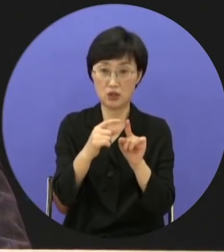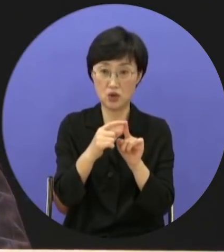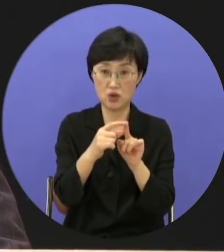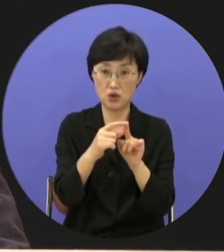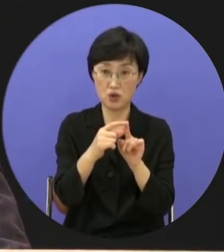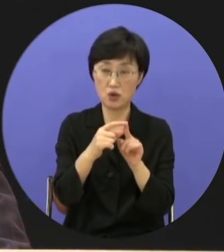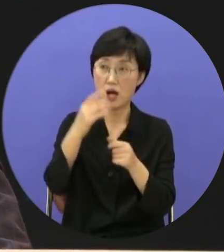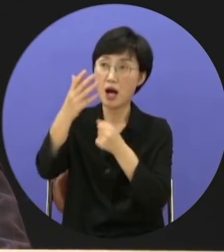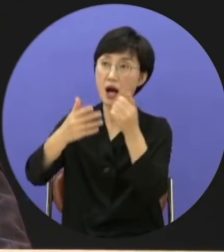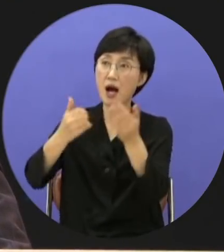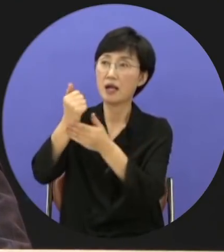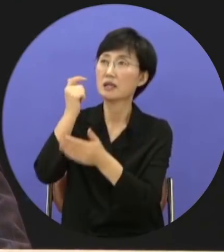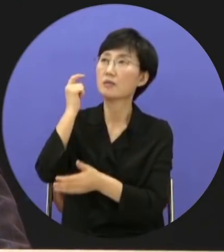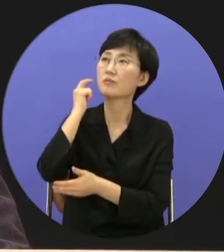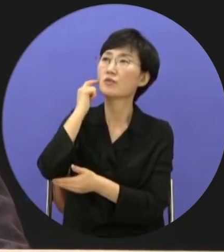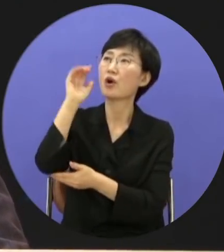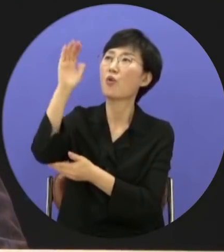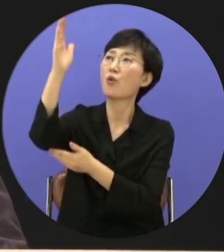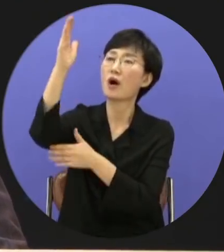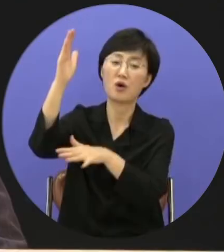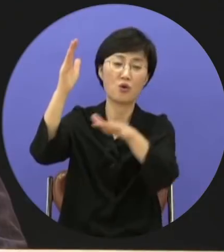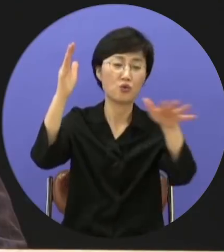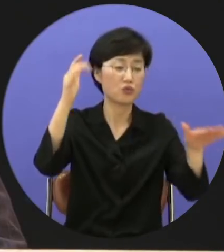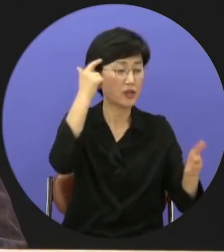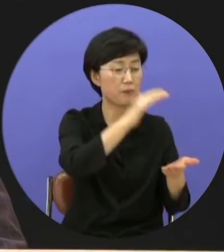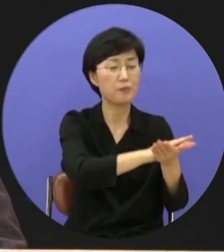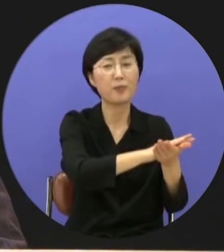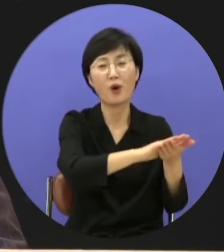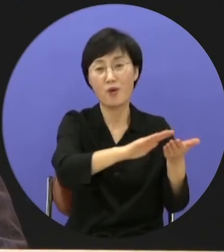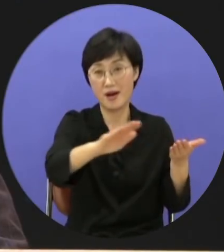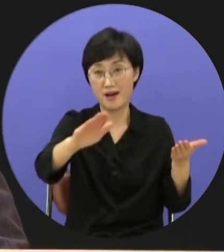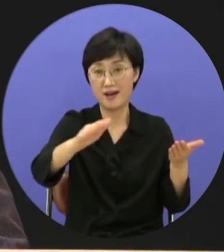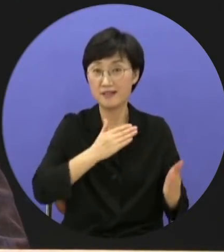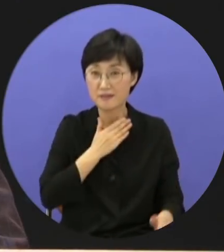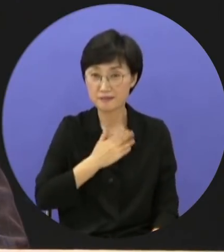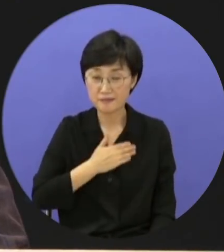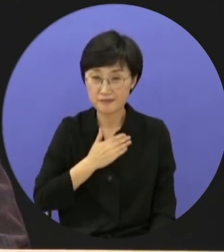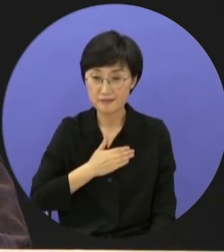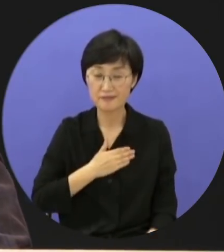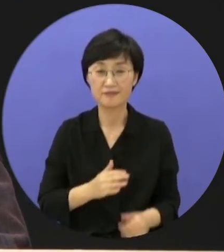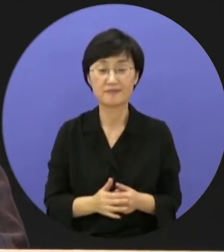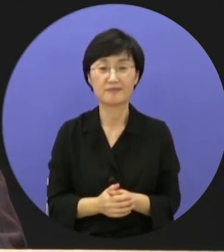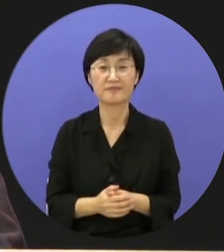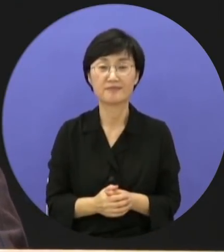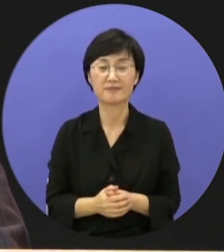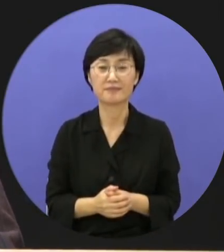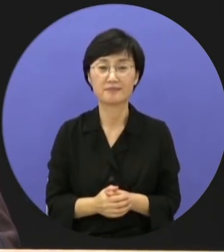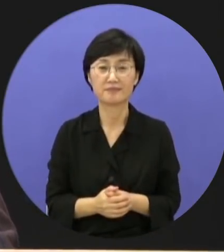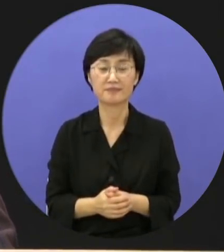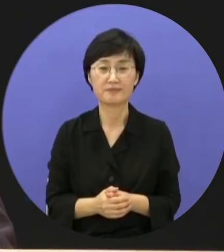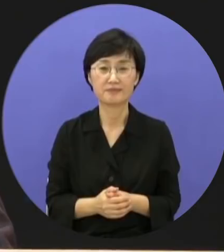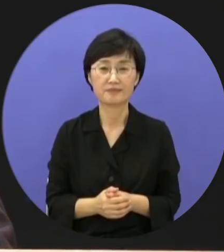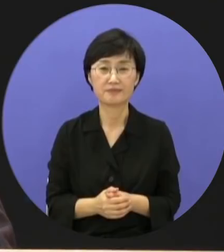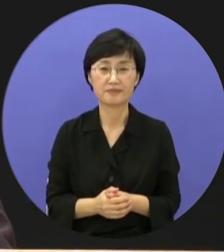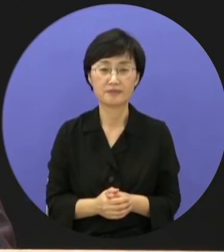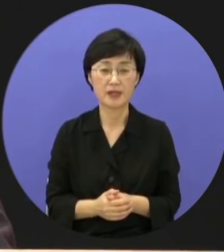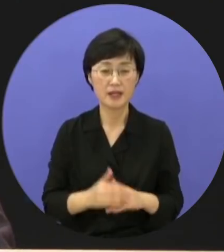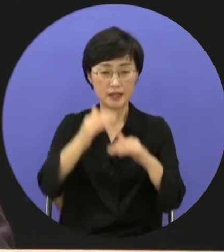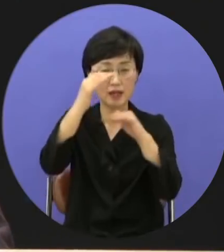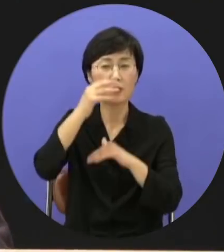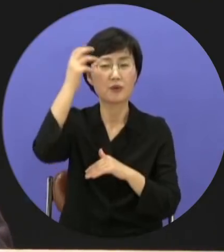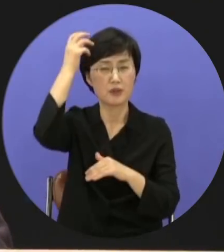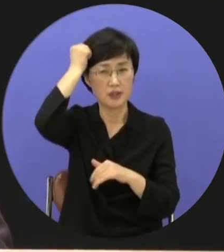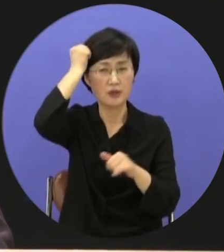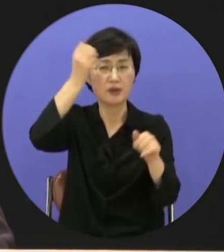하나님께는 영광이요 우리에게는 평안이요 평안. Glory to God and for us on earth peace. Peace. 기억해야 됩니다. You